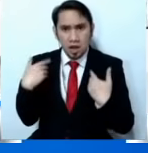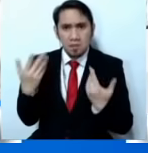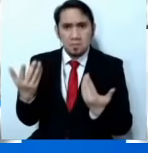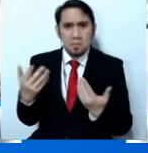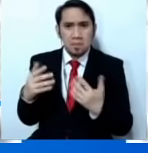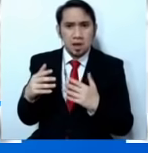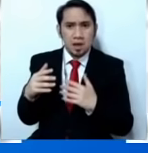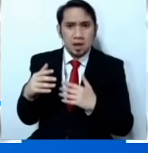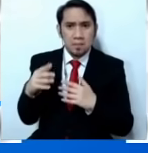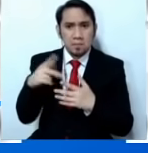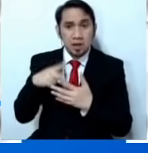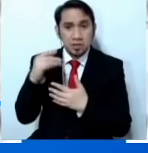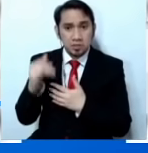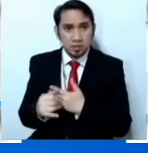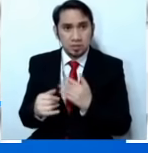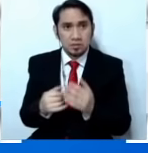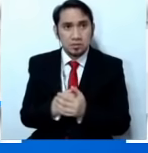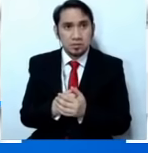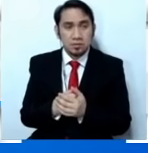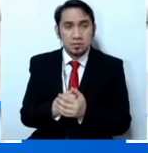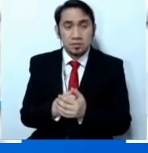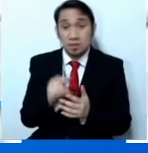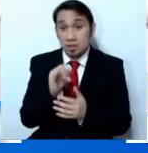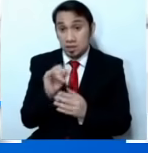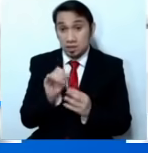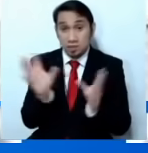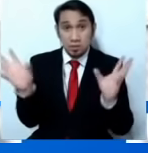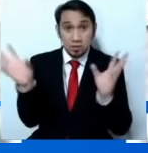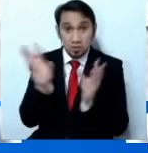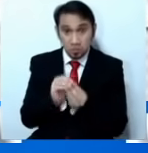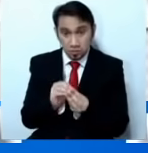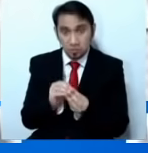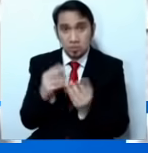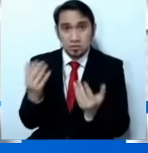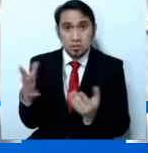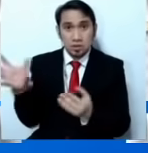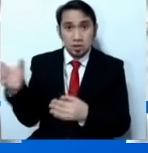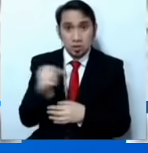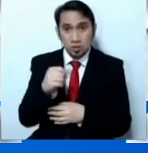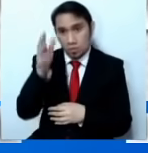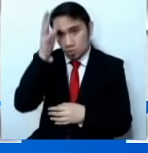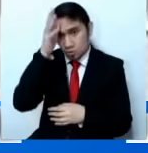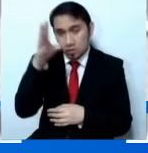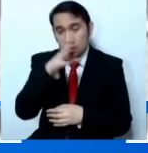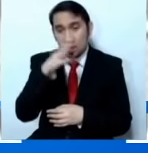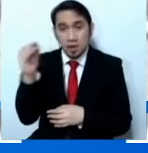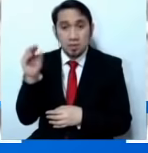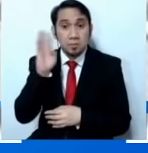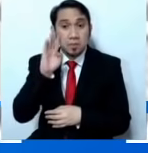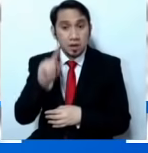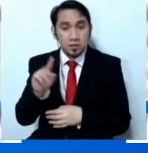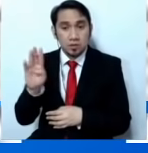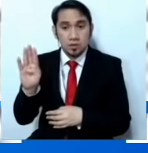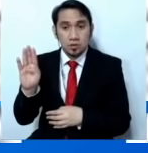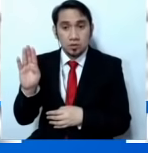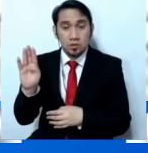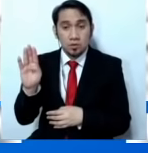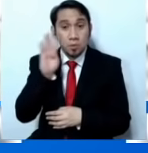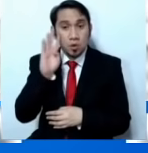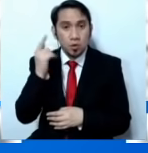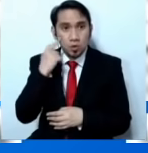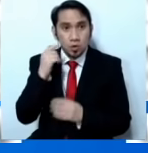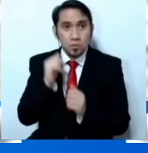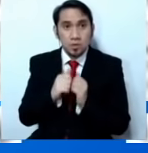Region. Pag itotal ang mga projects na nakuha ng tatay at half-brother ni Bongo, ito ay aabot sa